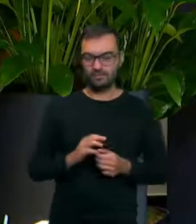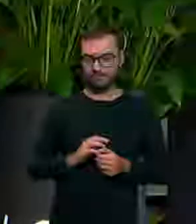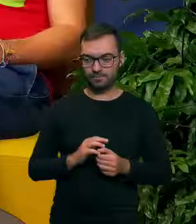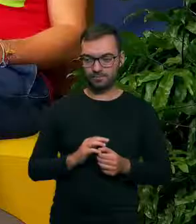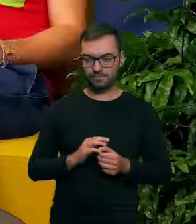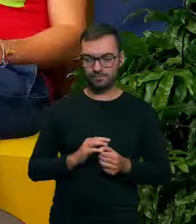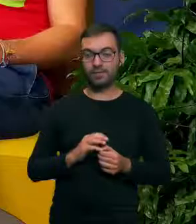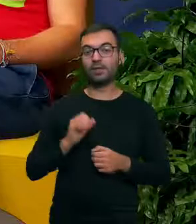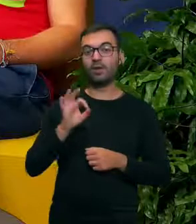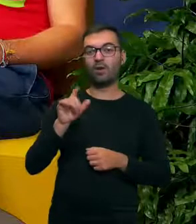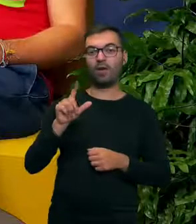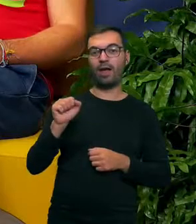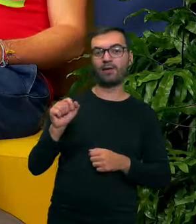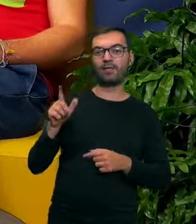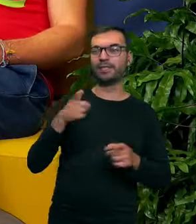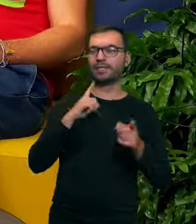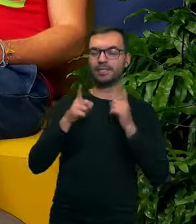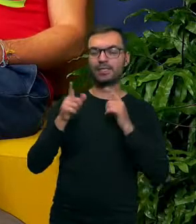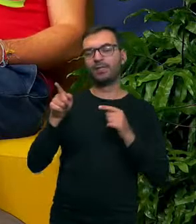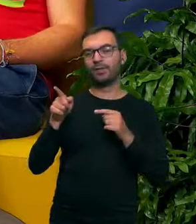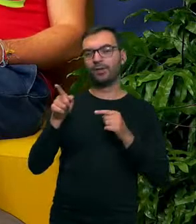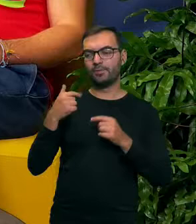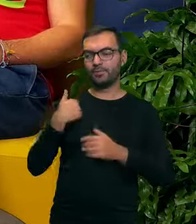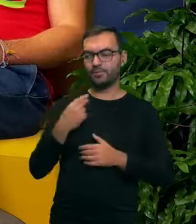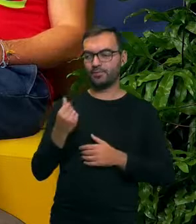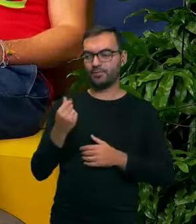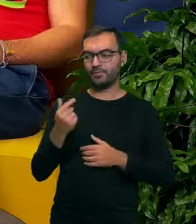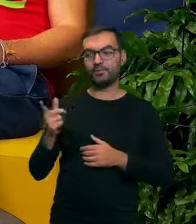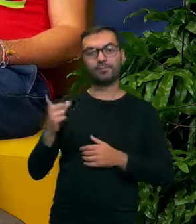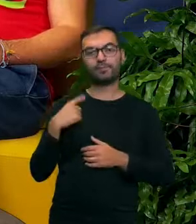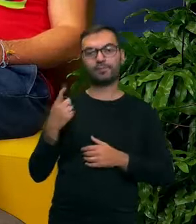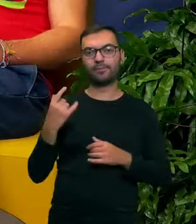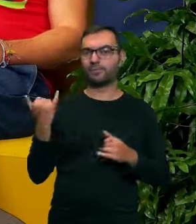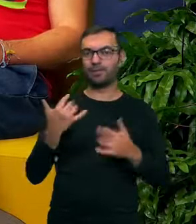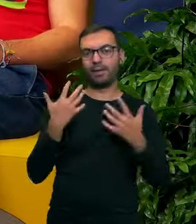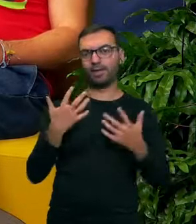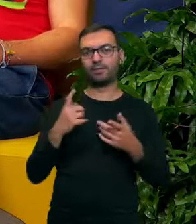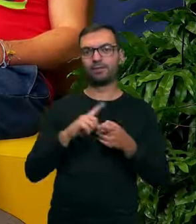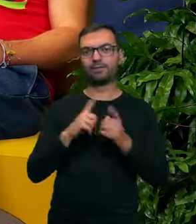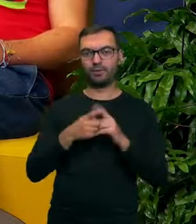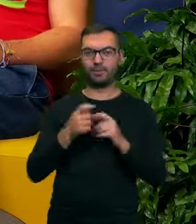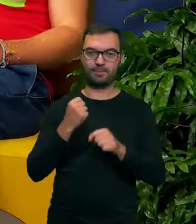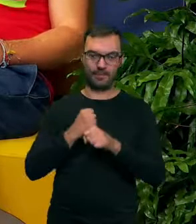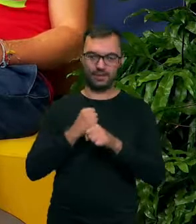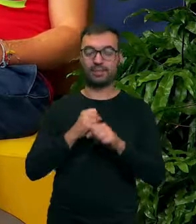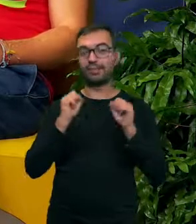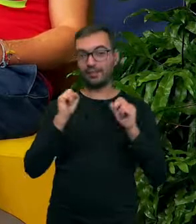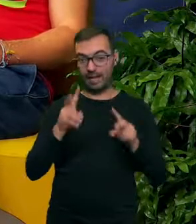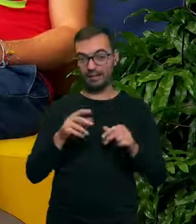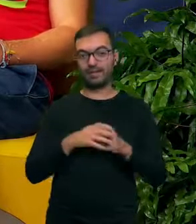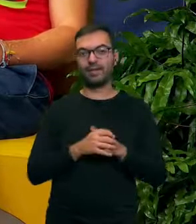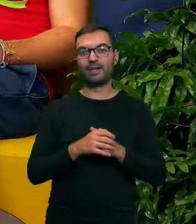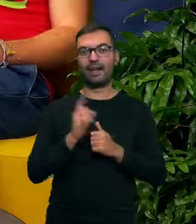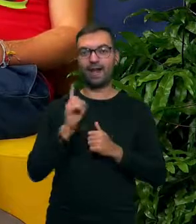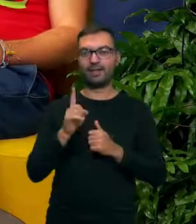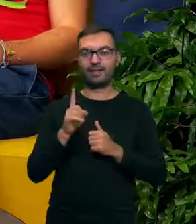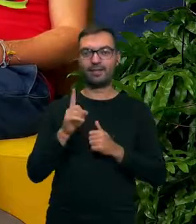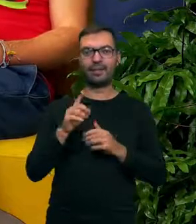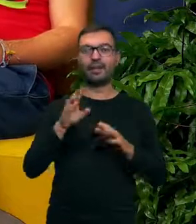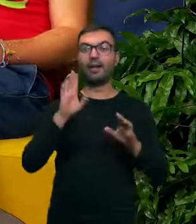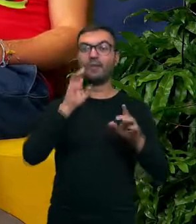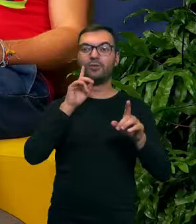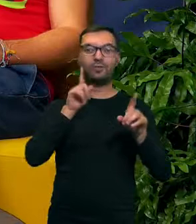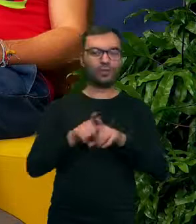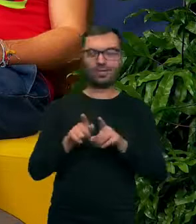No to z Olą też tak było, że no ja z Olą zawsze bardzo chętnie się spotkam w pracy, ale nigdy przy tym